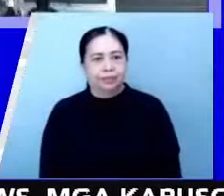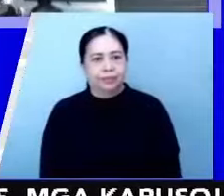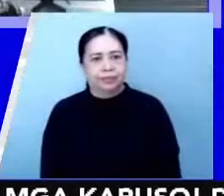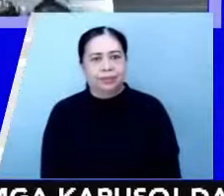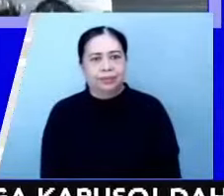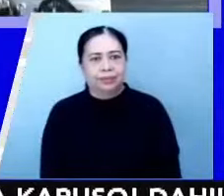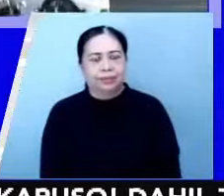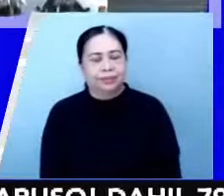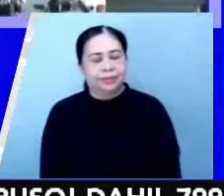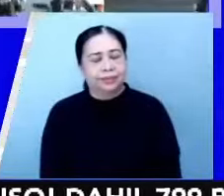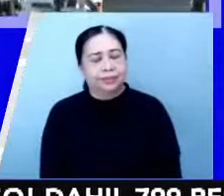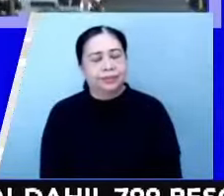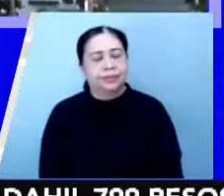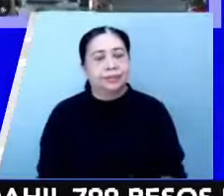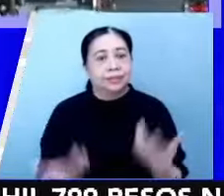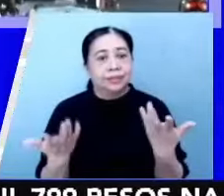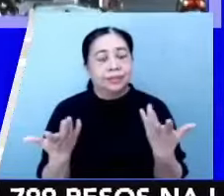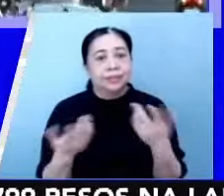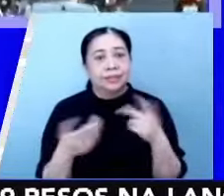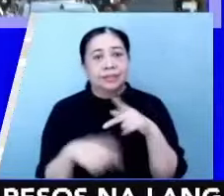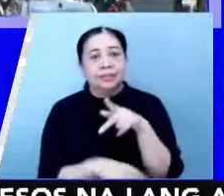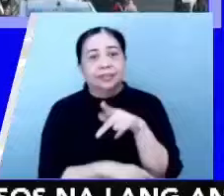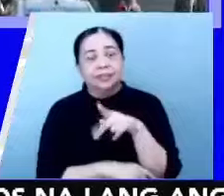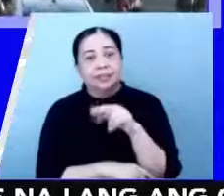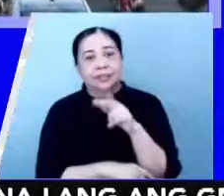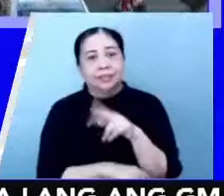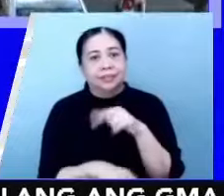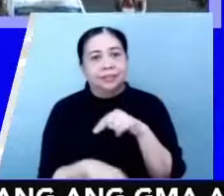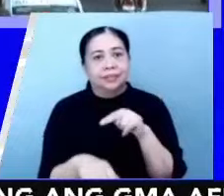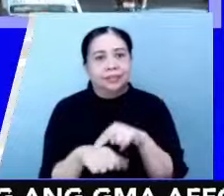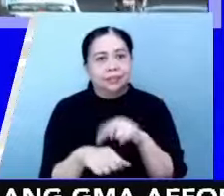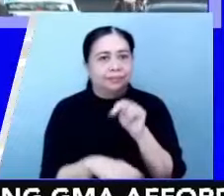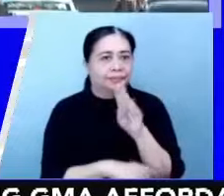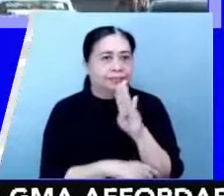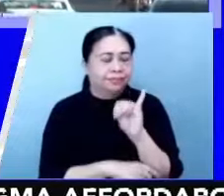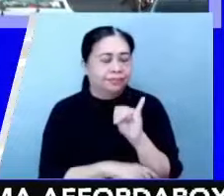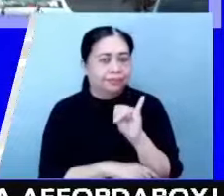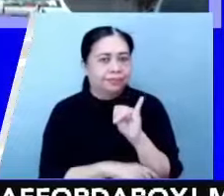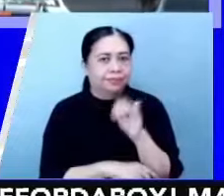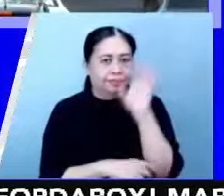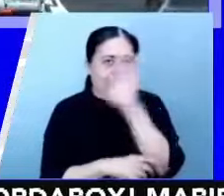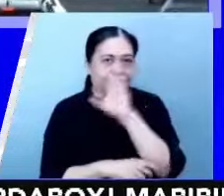Pinalawak na ng Philippine National Police at National Bureau of Investigation ang manhunt operations kay